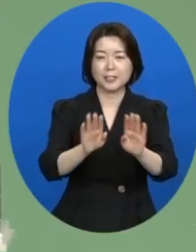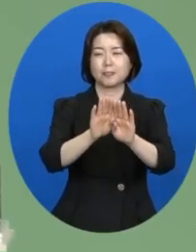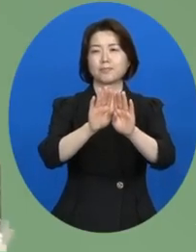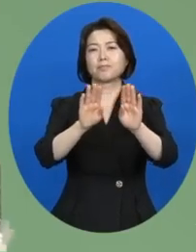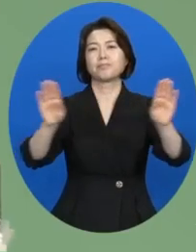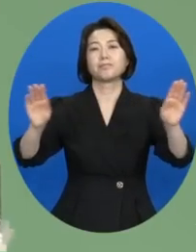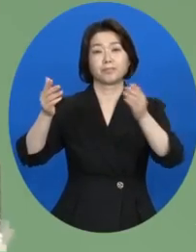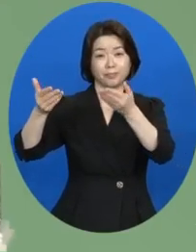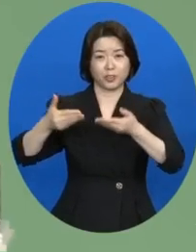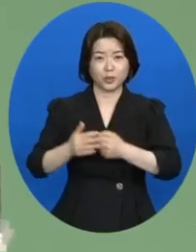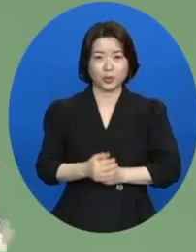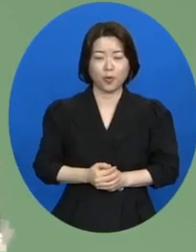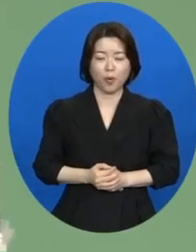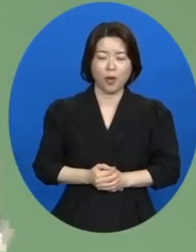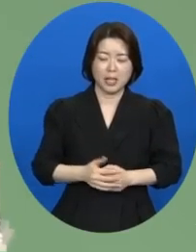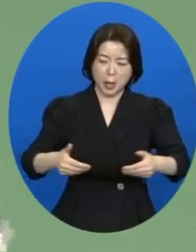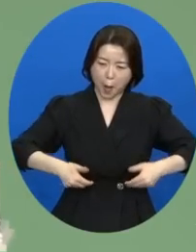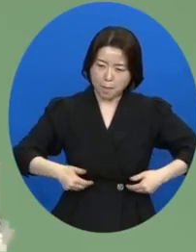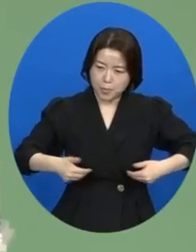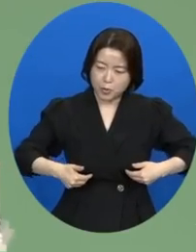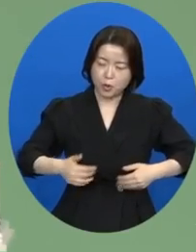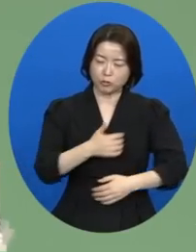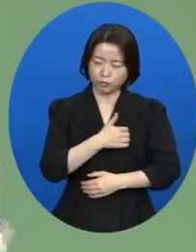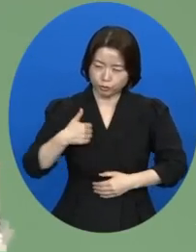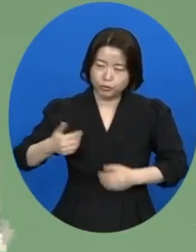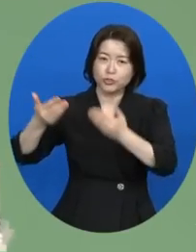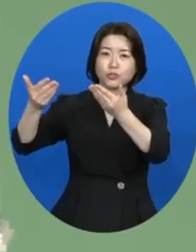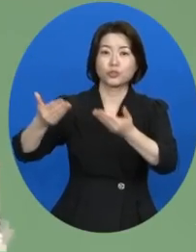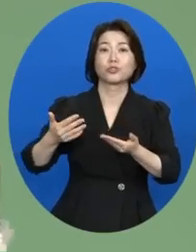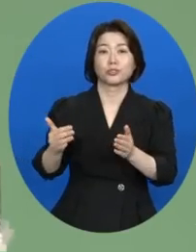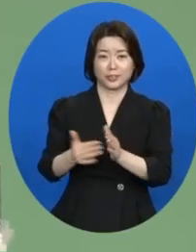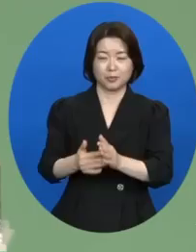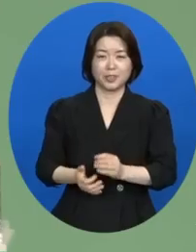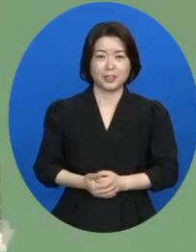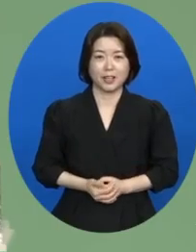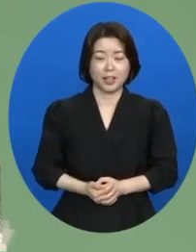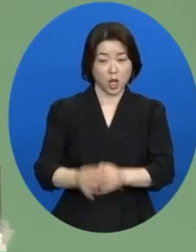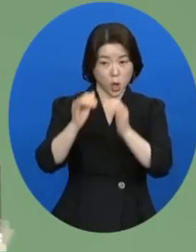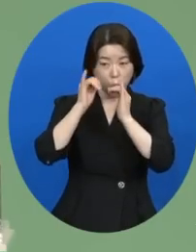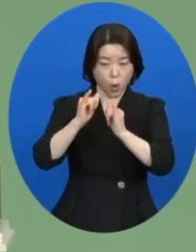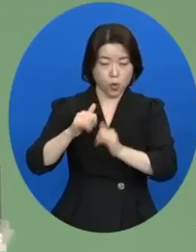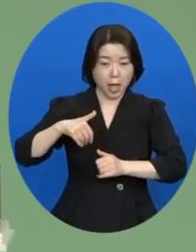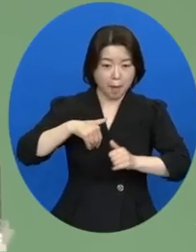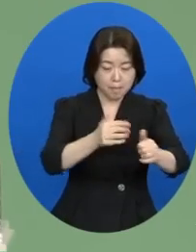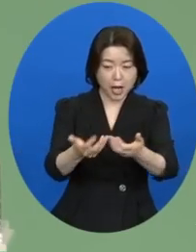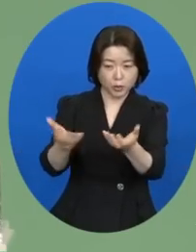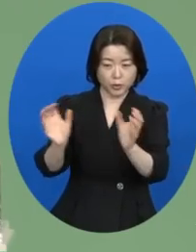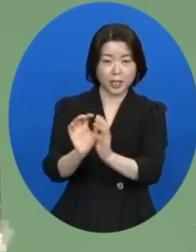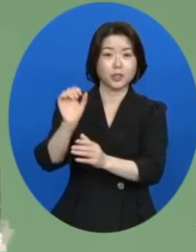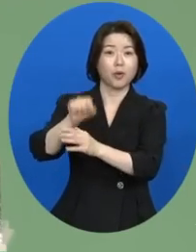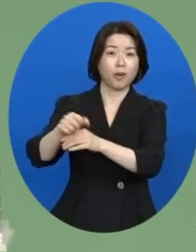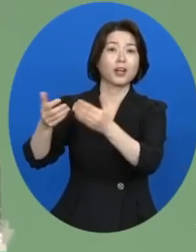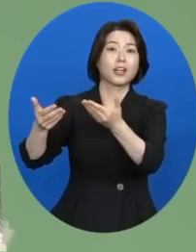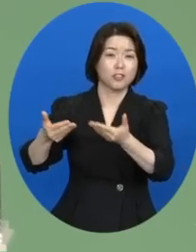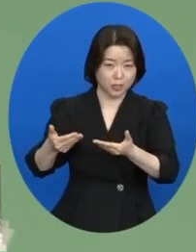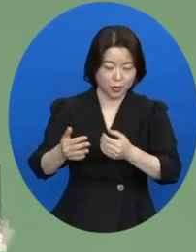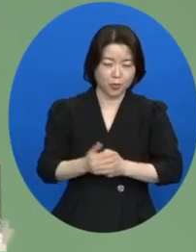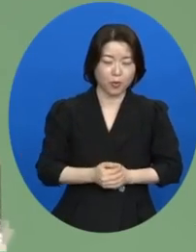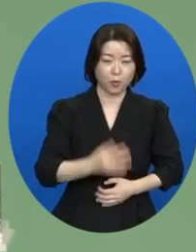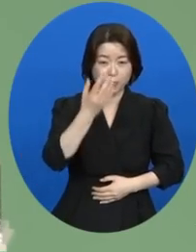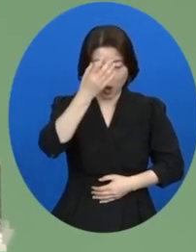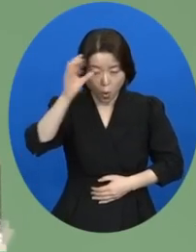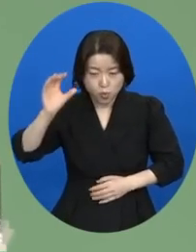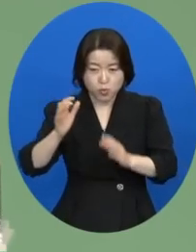열어주시고 필요를 채워주셨습니다. 훌륭한 반성단체도 허락하셨고